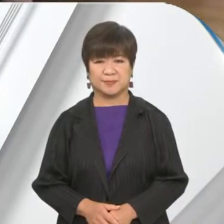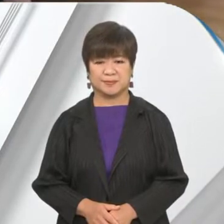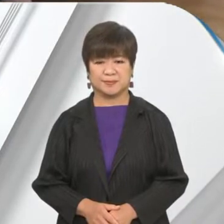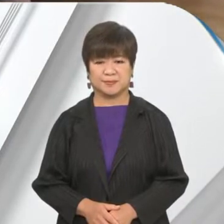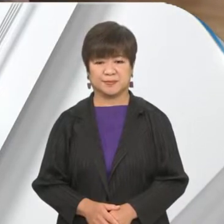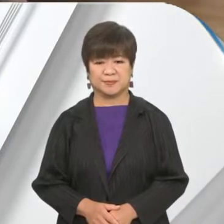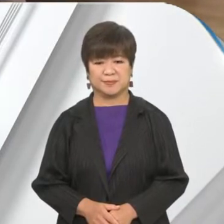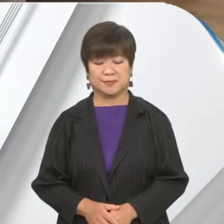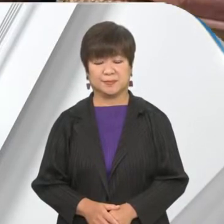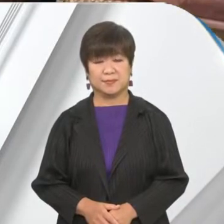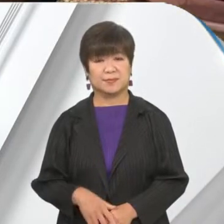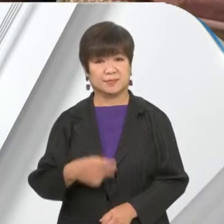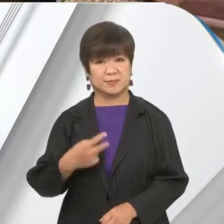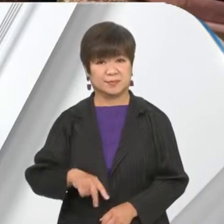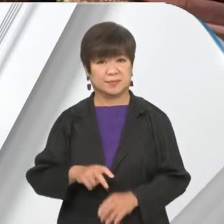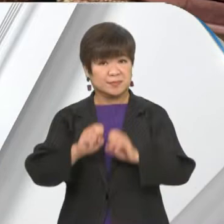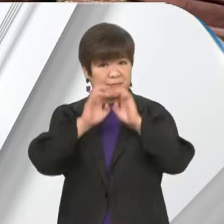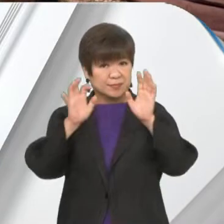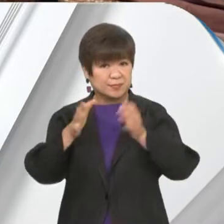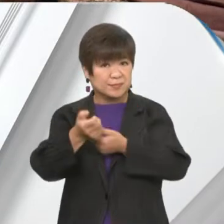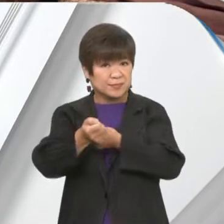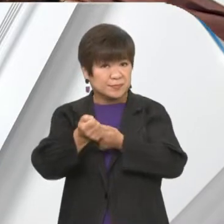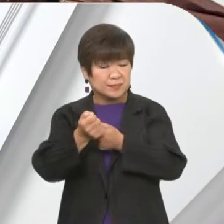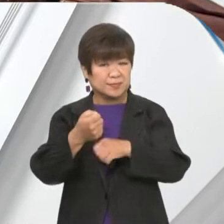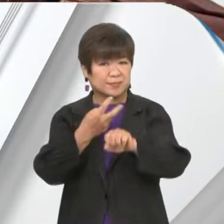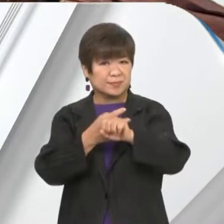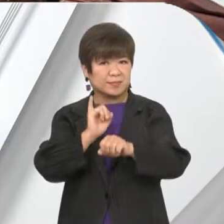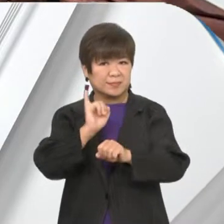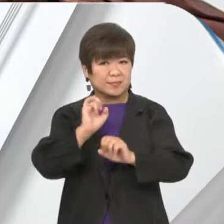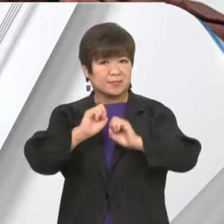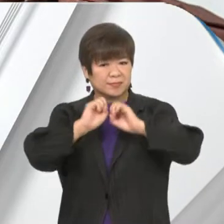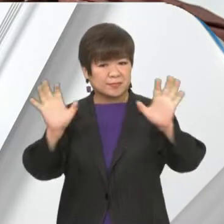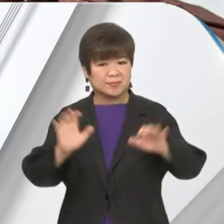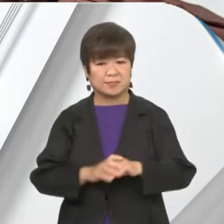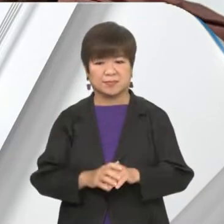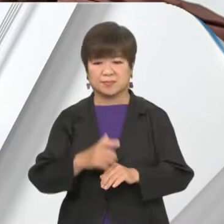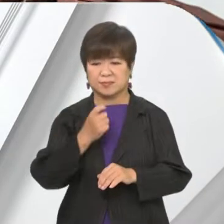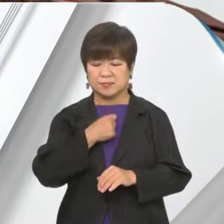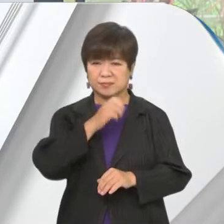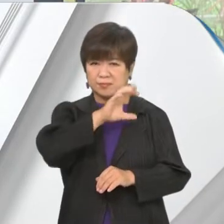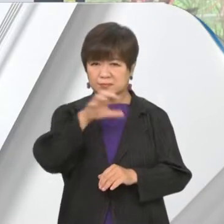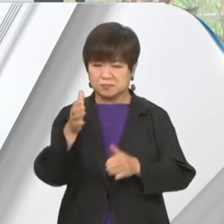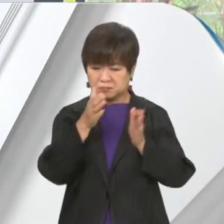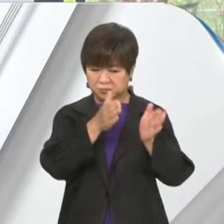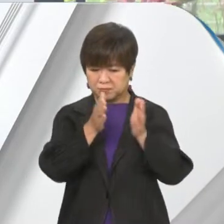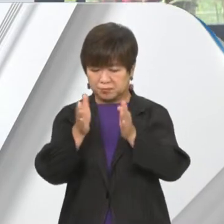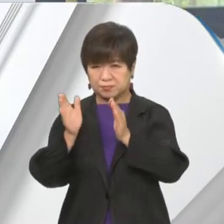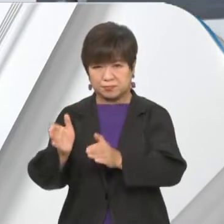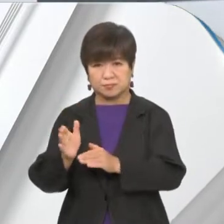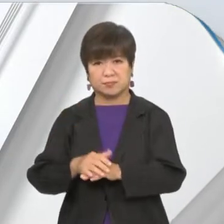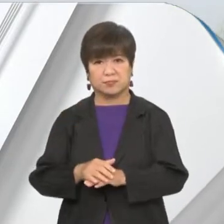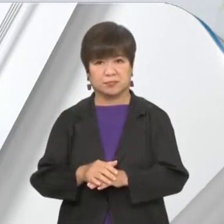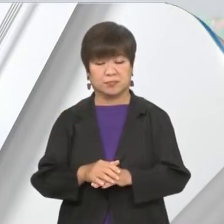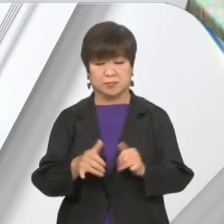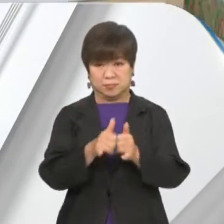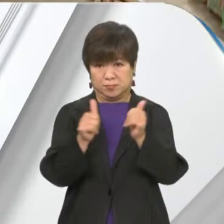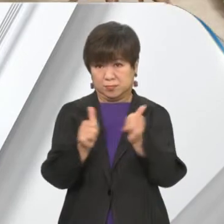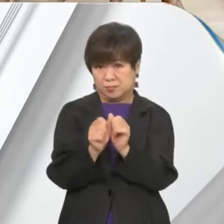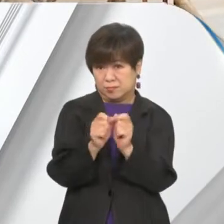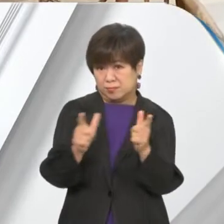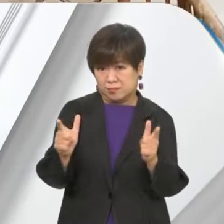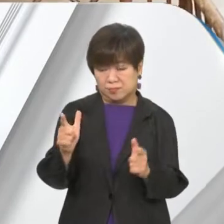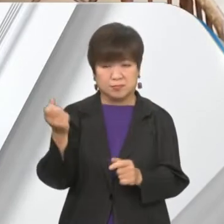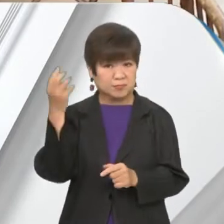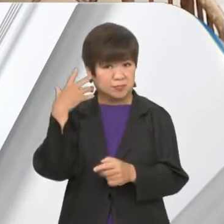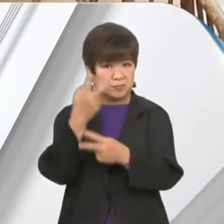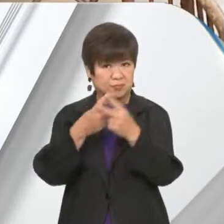那喺行銷方面，羅思勇建議透過更加多嘅平台同管道。本无穷款出群，听到客家